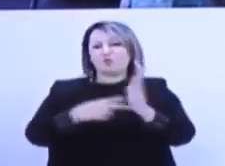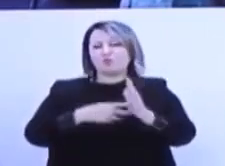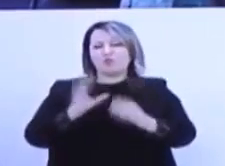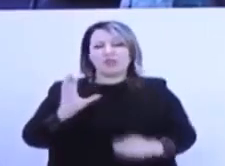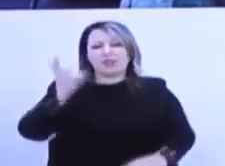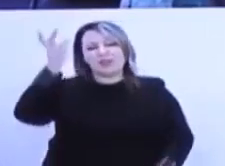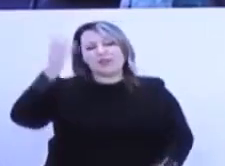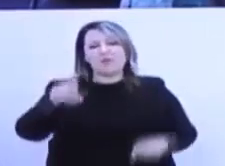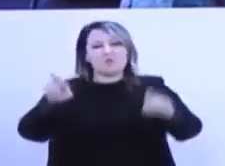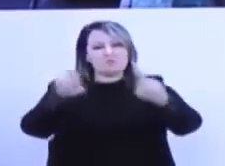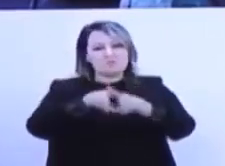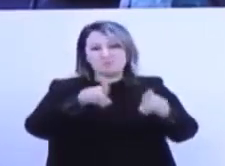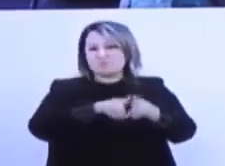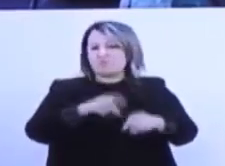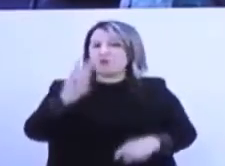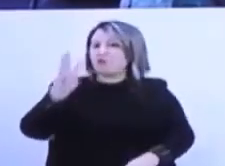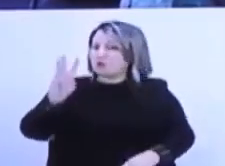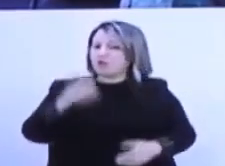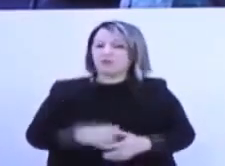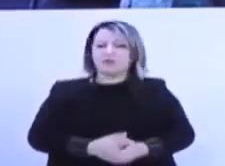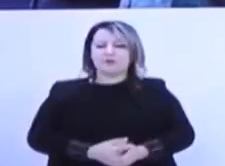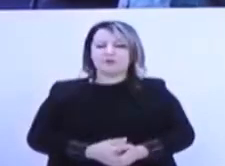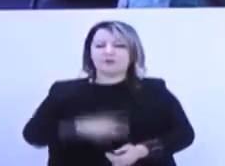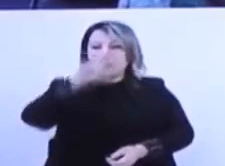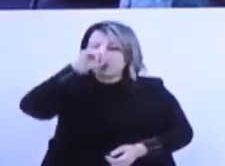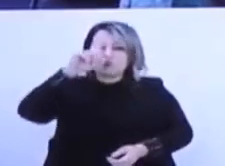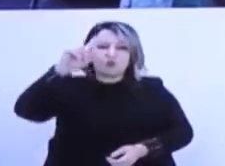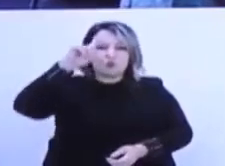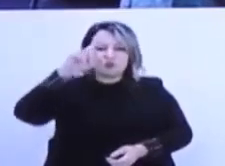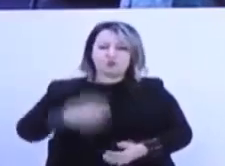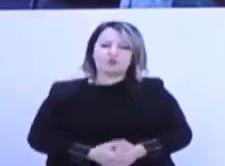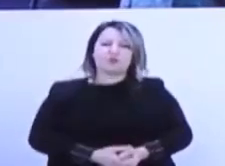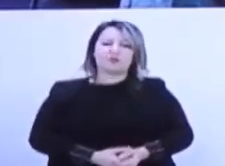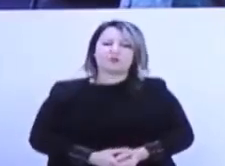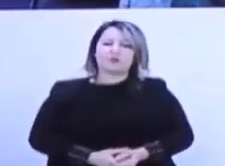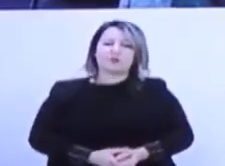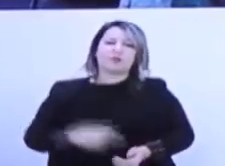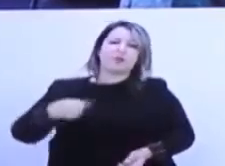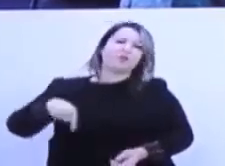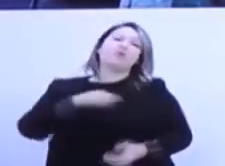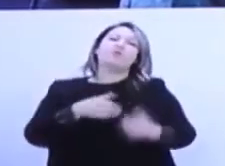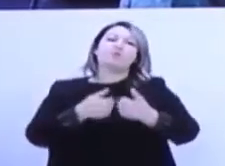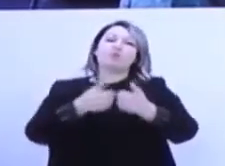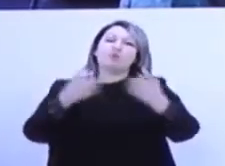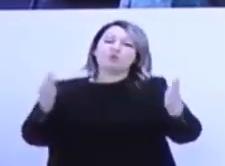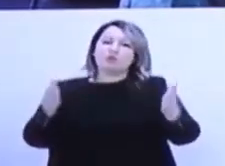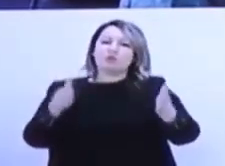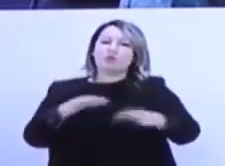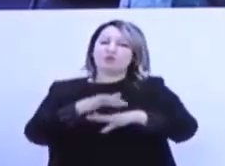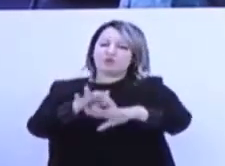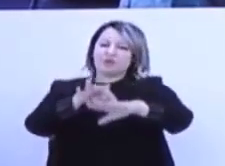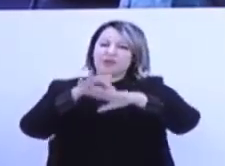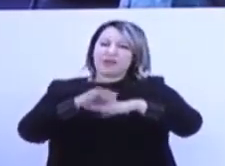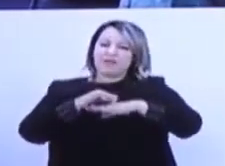تطويرية في هذه الولاية. وإن شاء الله يعني احنا أبوابنا مفتوحة، وندير لكم دعوة